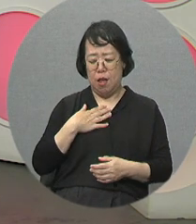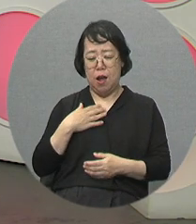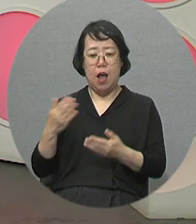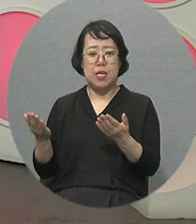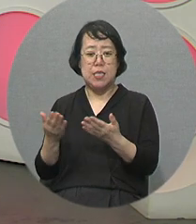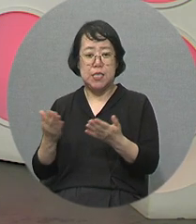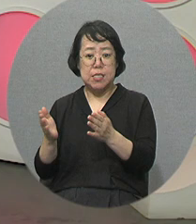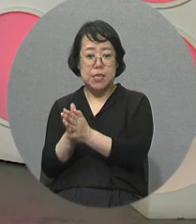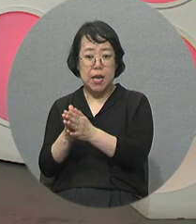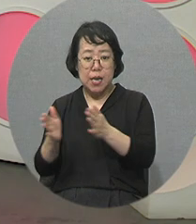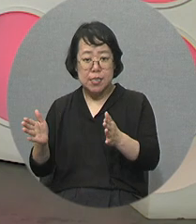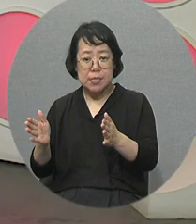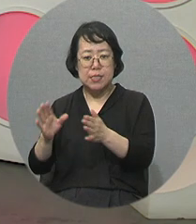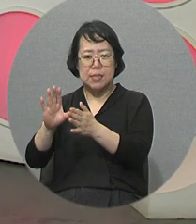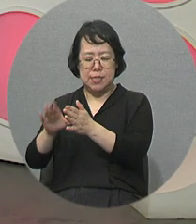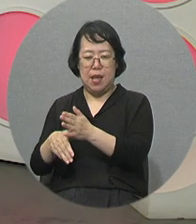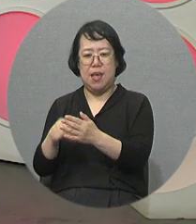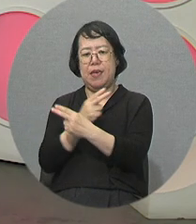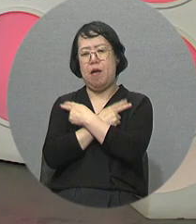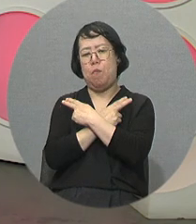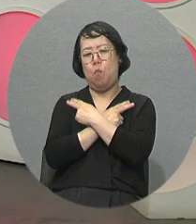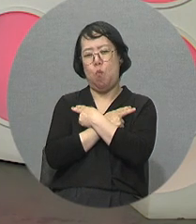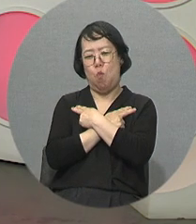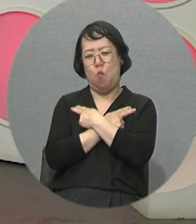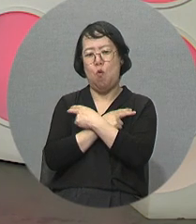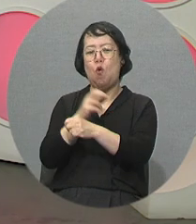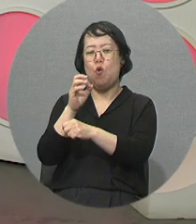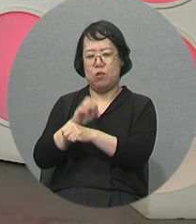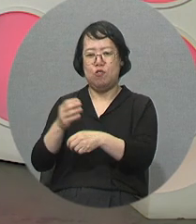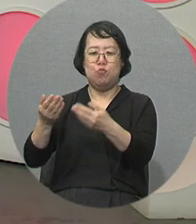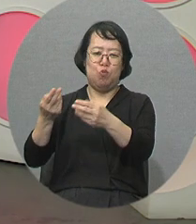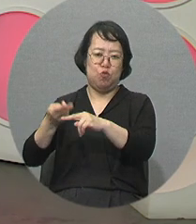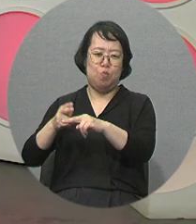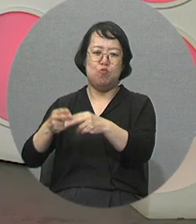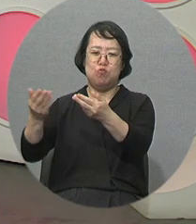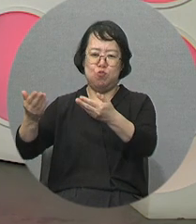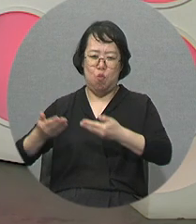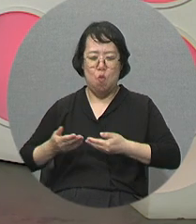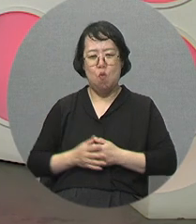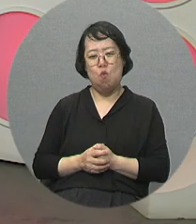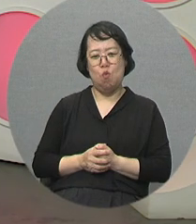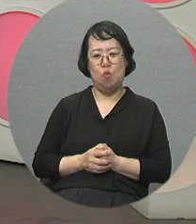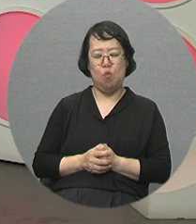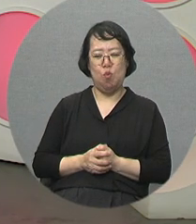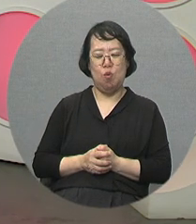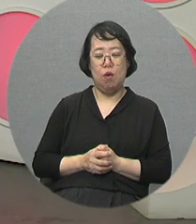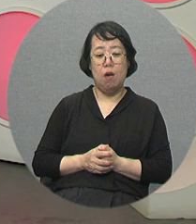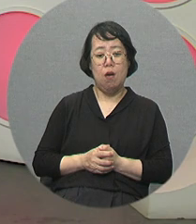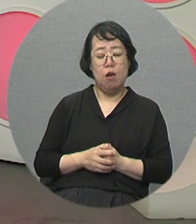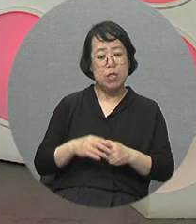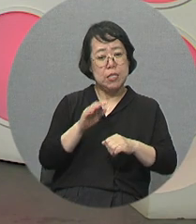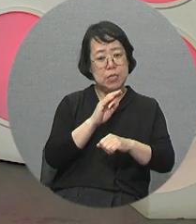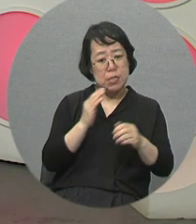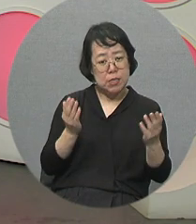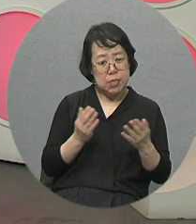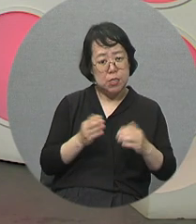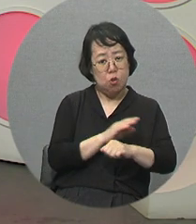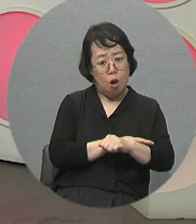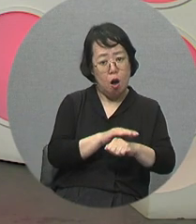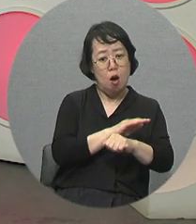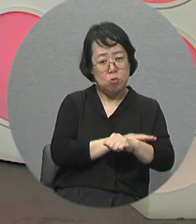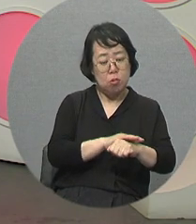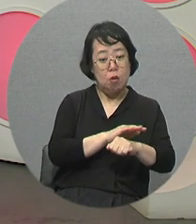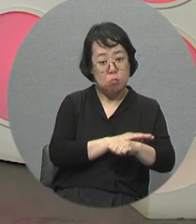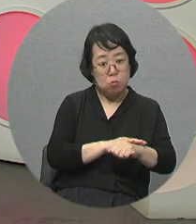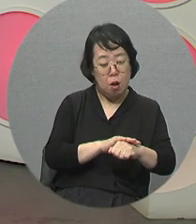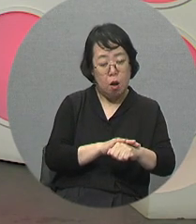근사한 옷을 사주며 응원해줬습니다. 서서히 자리가 잡힐 무렵 부동산에서 전화가